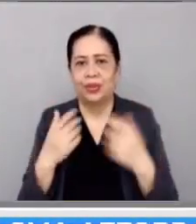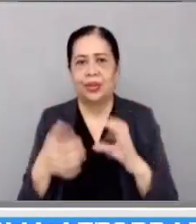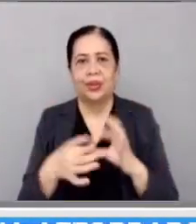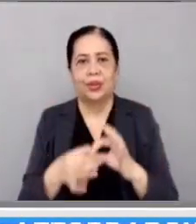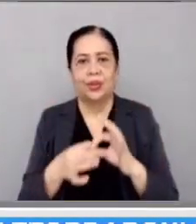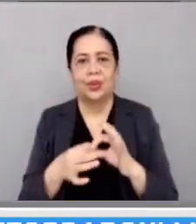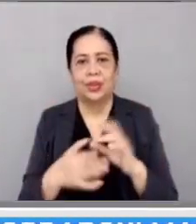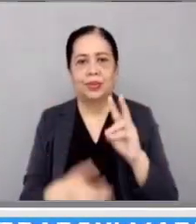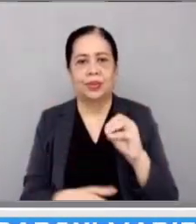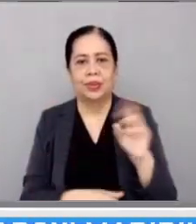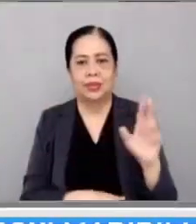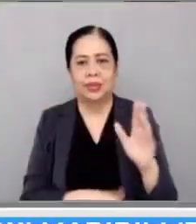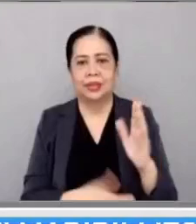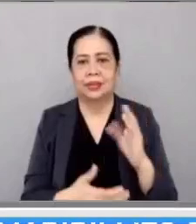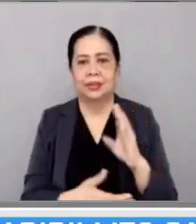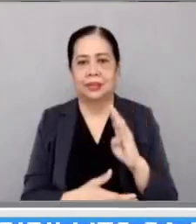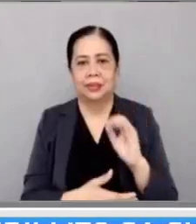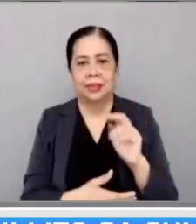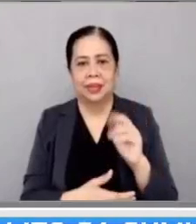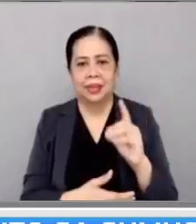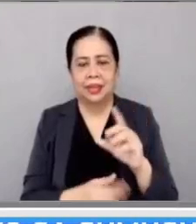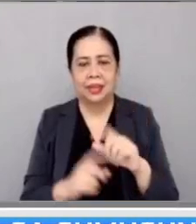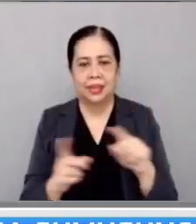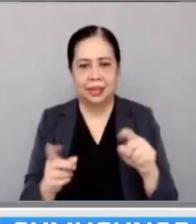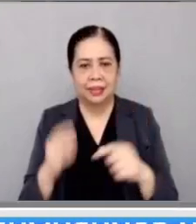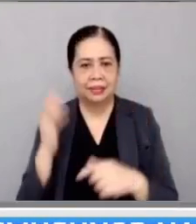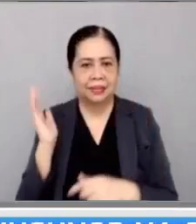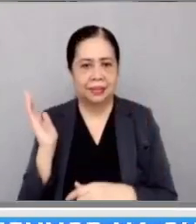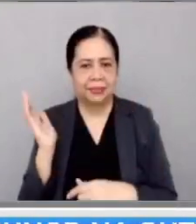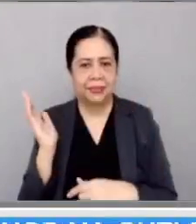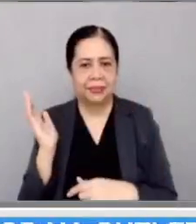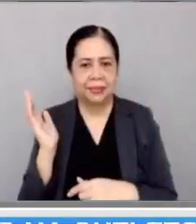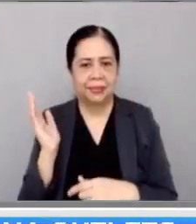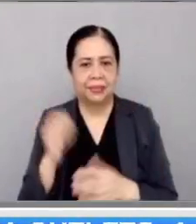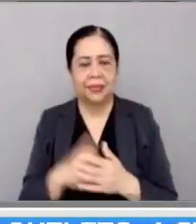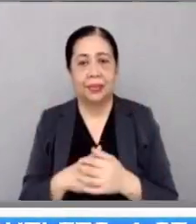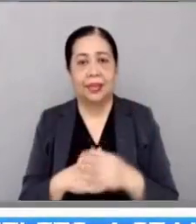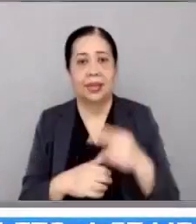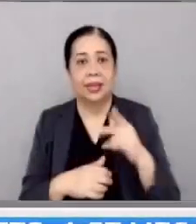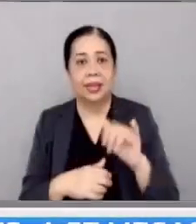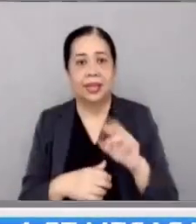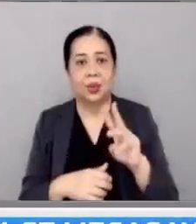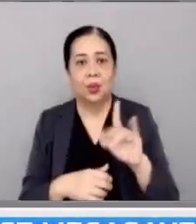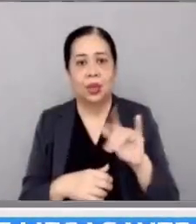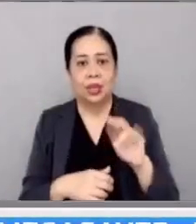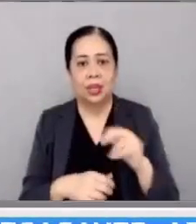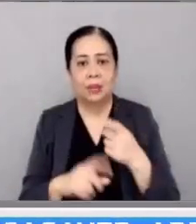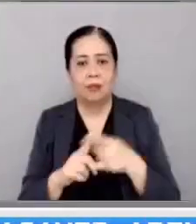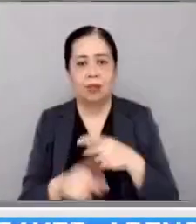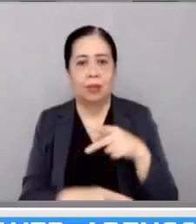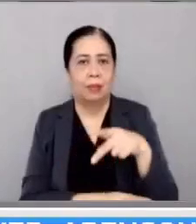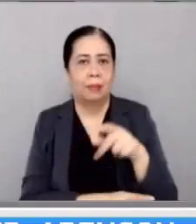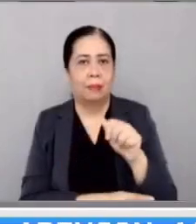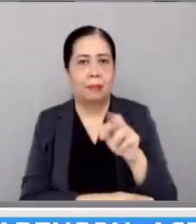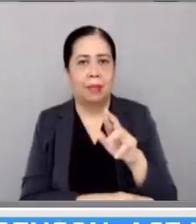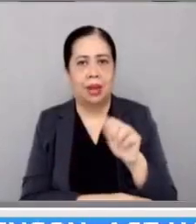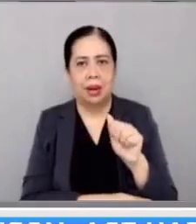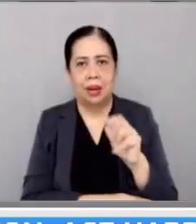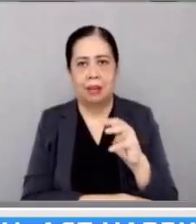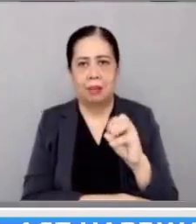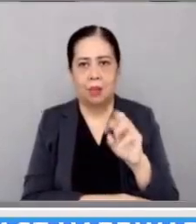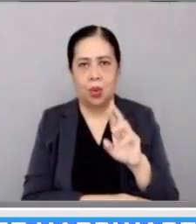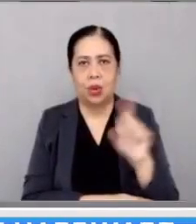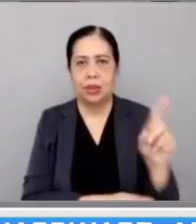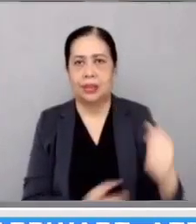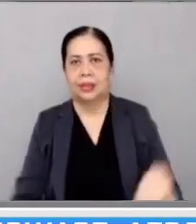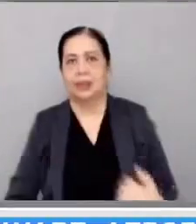2000s band na Fall Out Boy at si Hayley Williams ng Paramore. Sila raw kasi ang nag-inspire kay